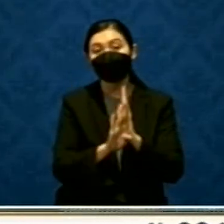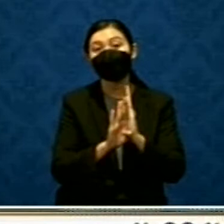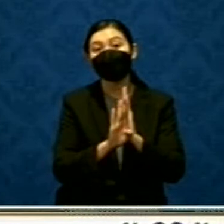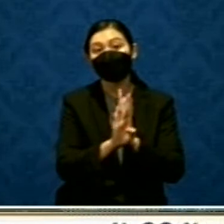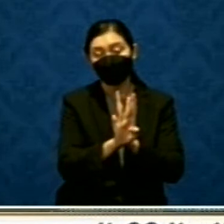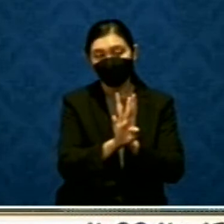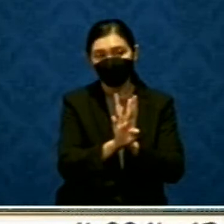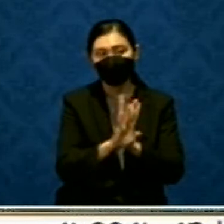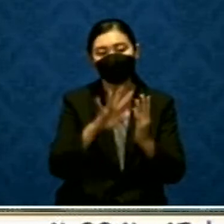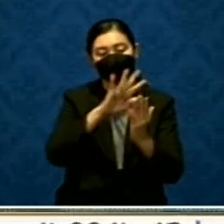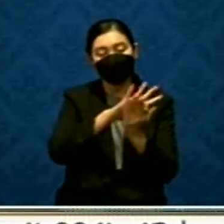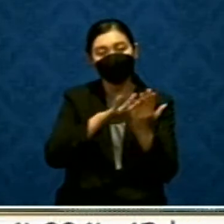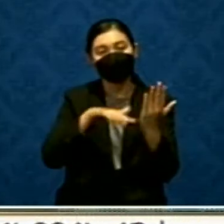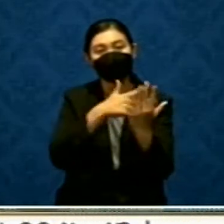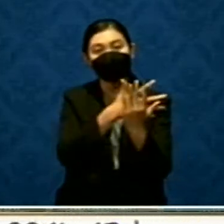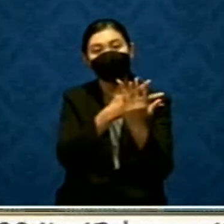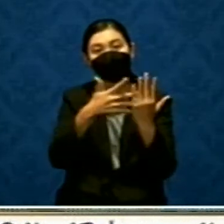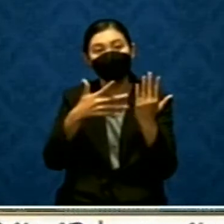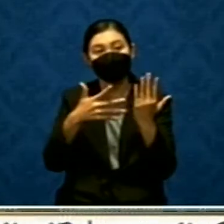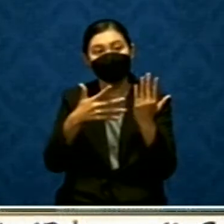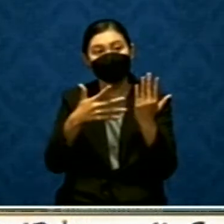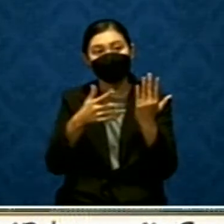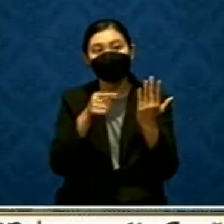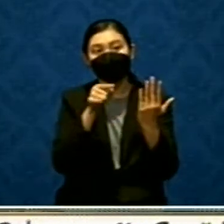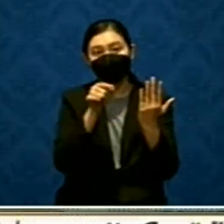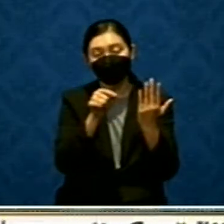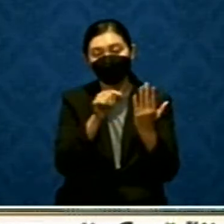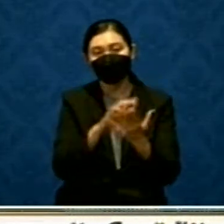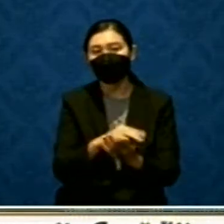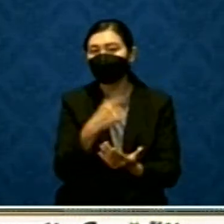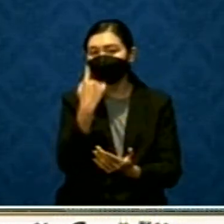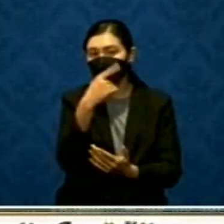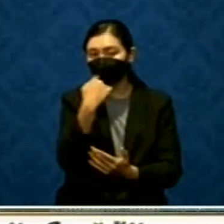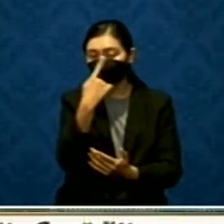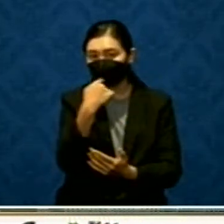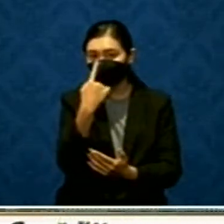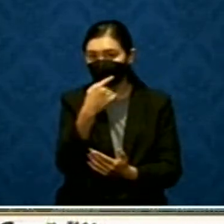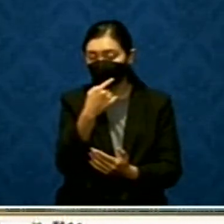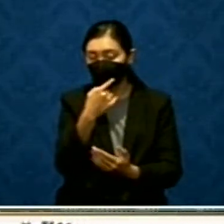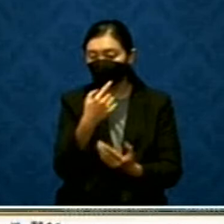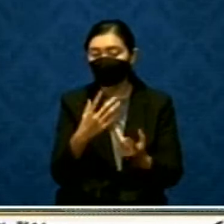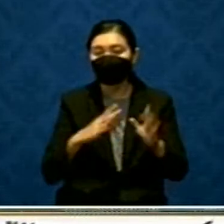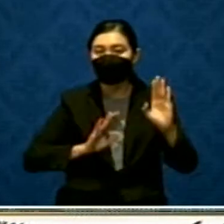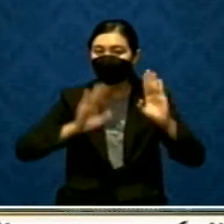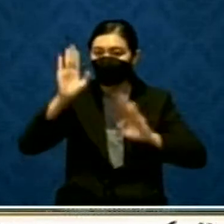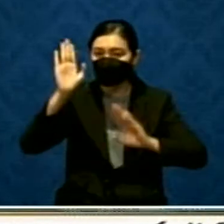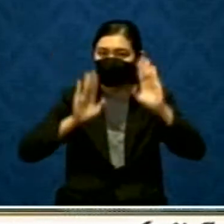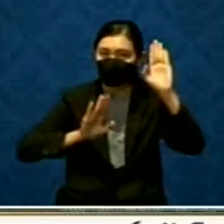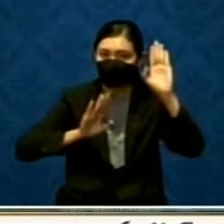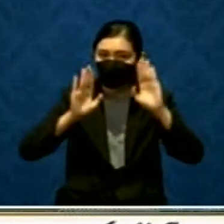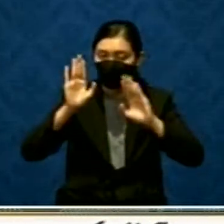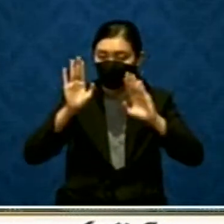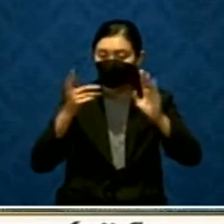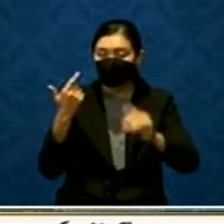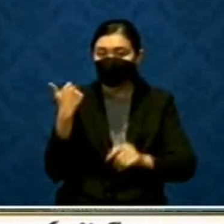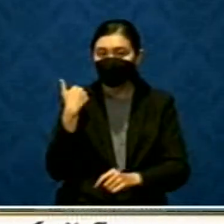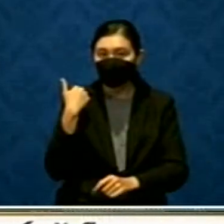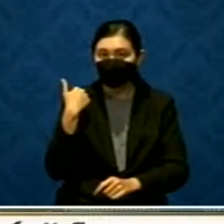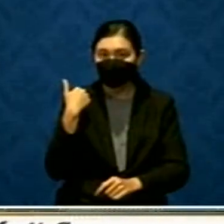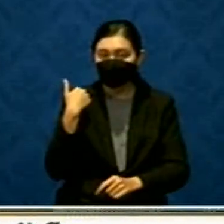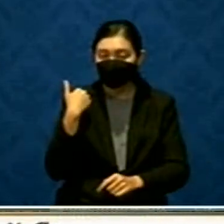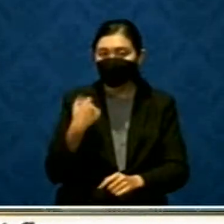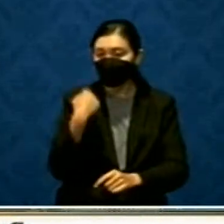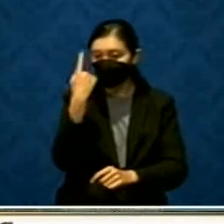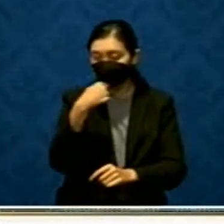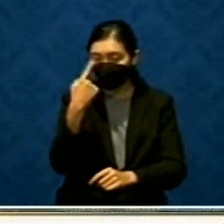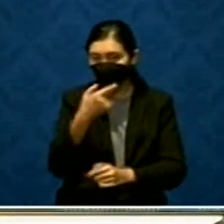างนะครับที่ดูว่ามีใครเนี่ยเป็นผู้ประมูลงานแล้วได้เป็นผู้รับจ้างเป็นคู่สั